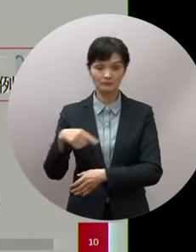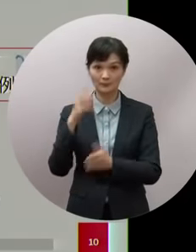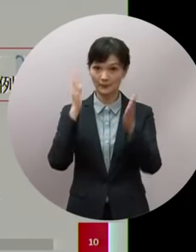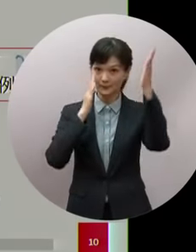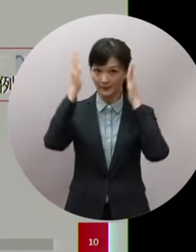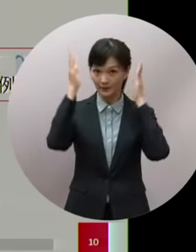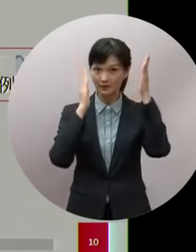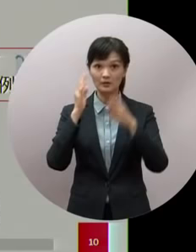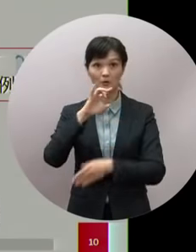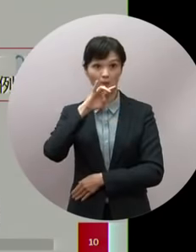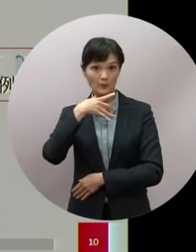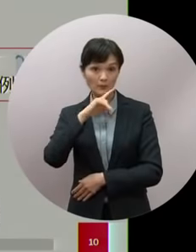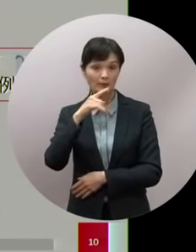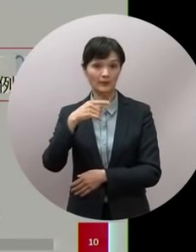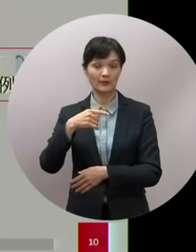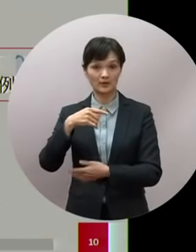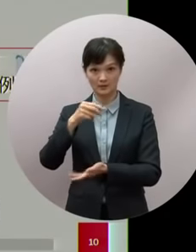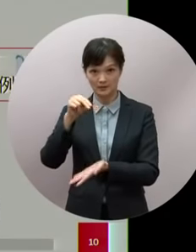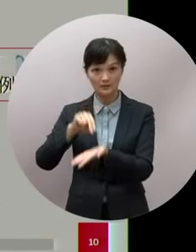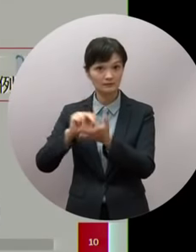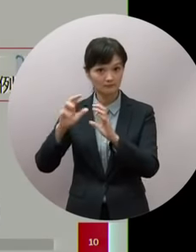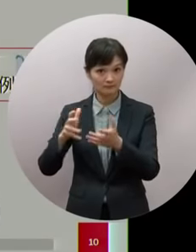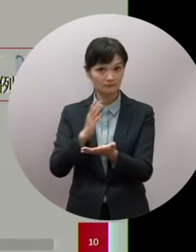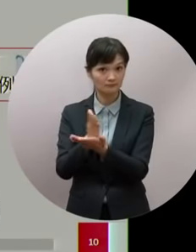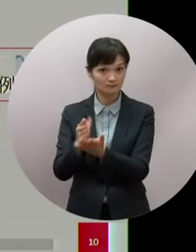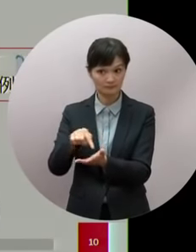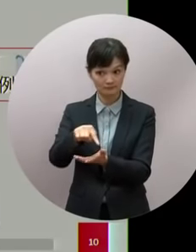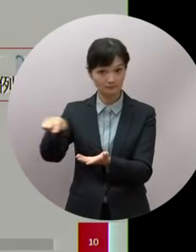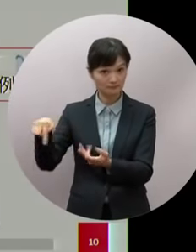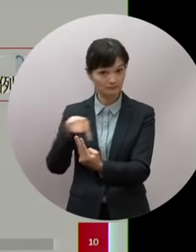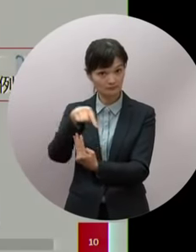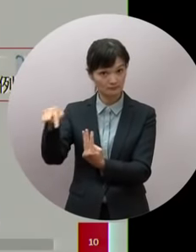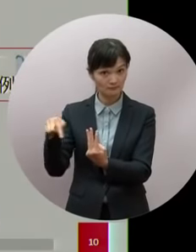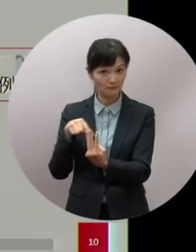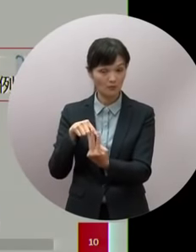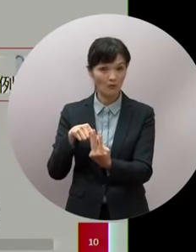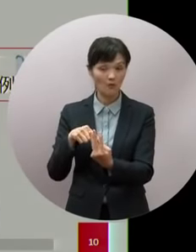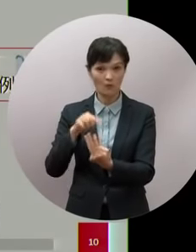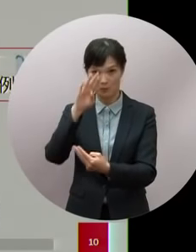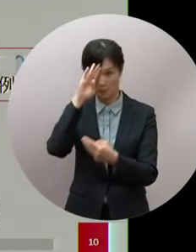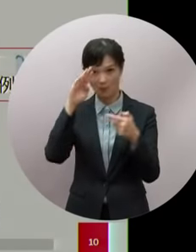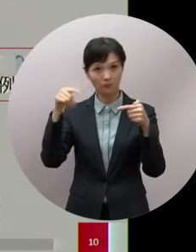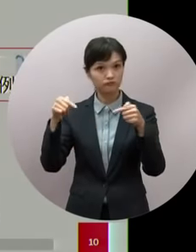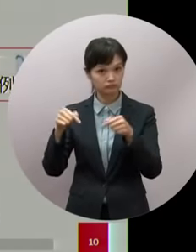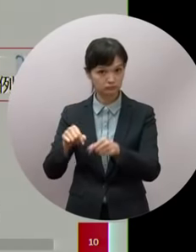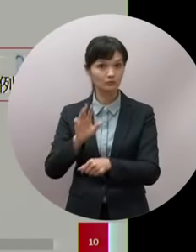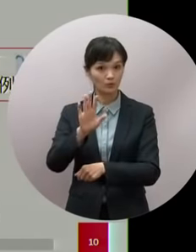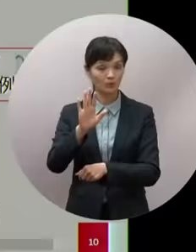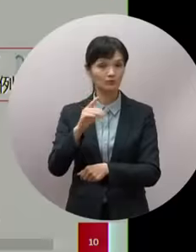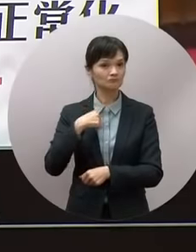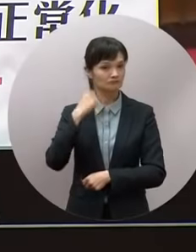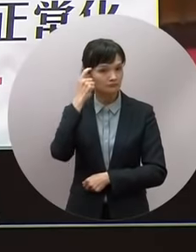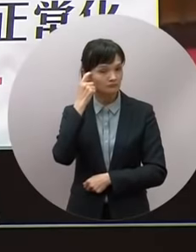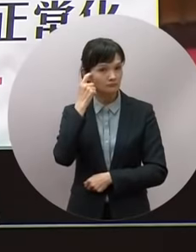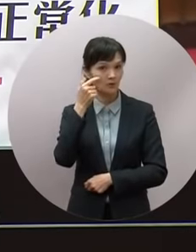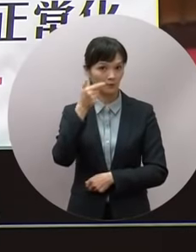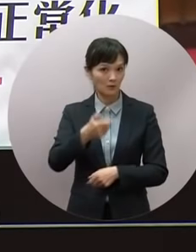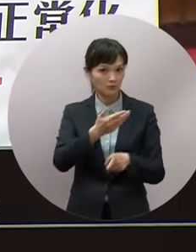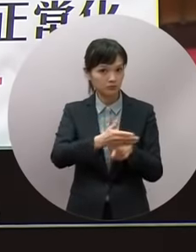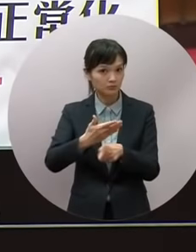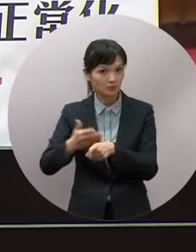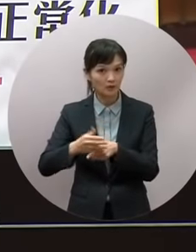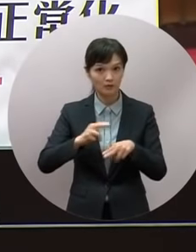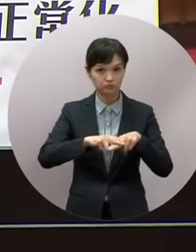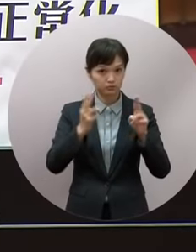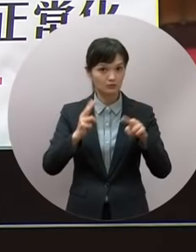的疫情也都掌控得当。换言之，逐步解禁跟分流解禁，我认为是我